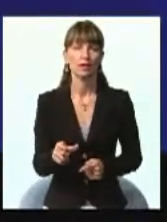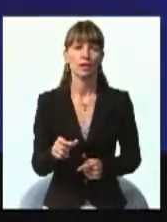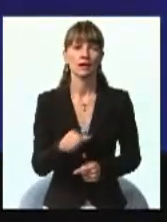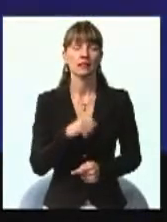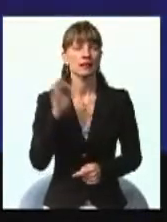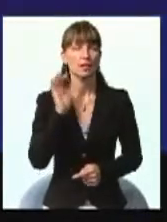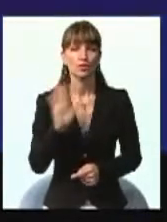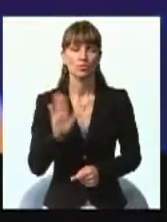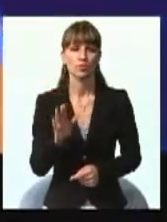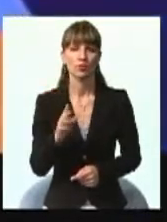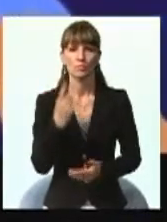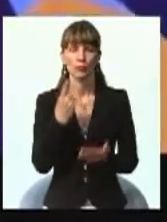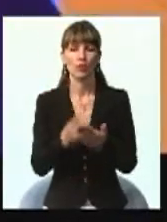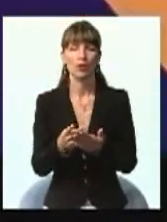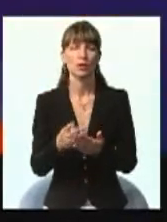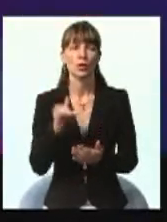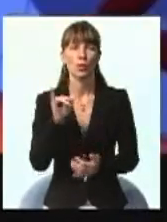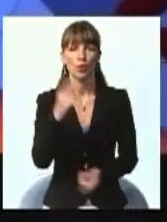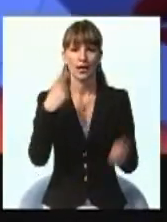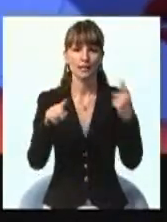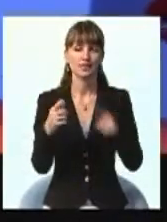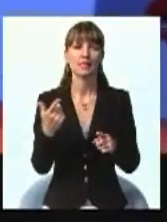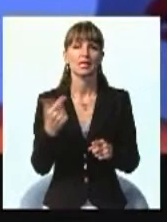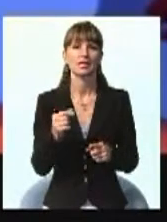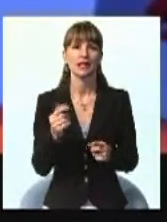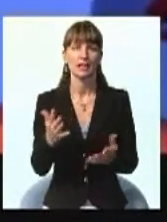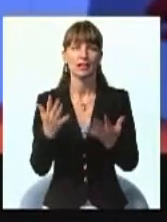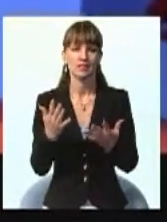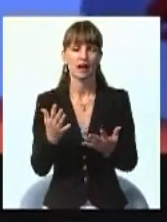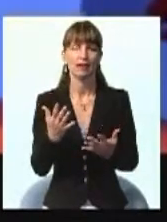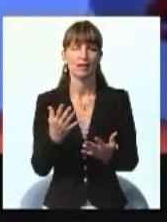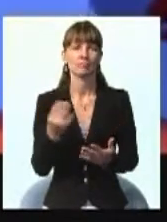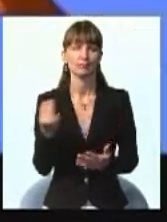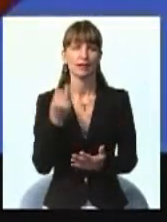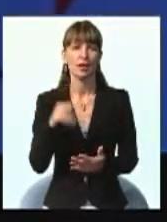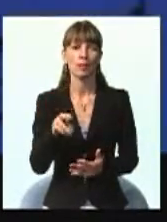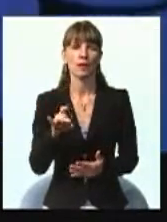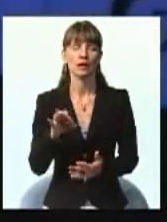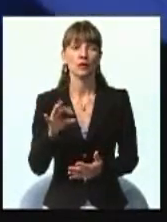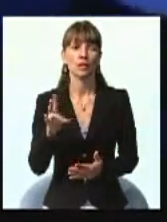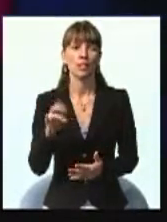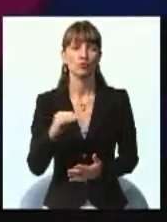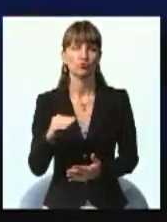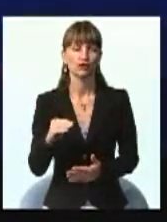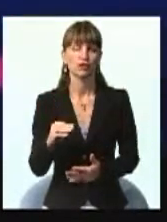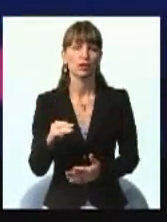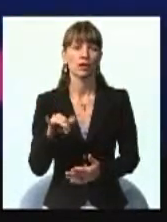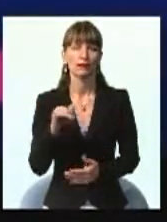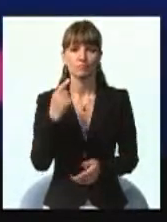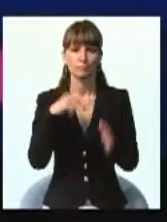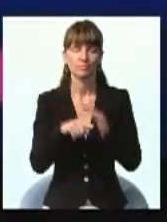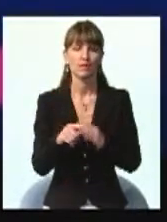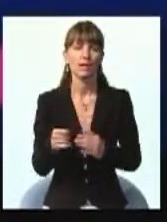слухняними джинів зображують у казках. Там це яскравий і барвистий персонаж. З ним глядачі переносяться у чарівний світ